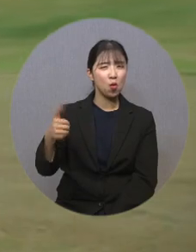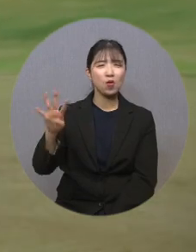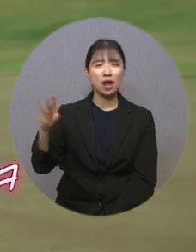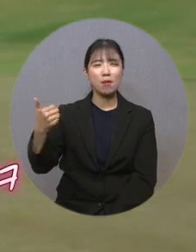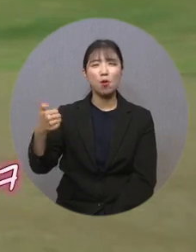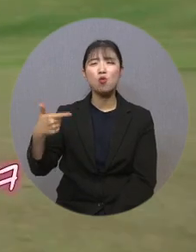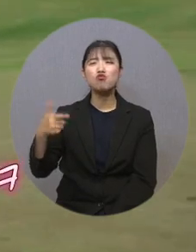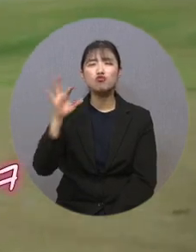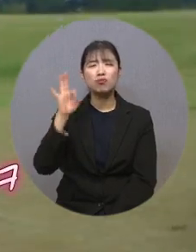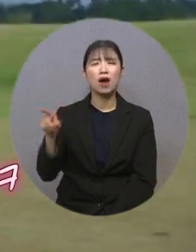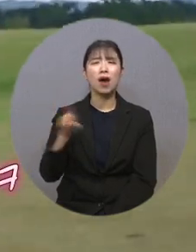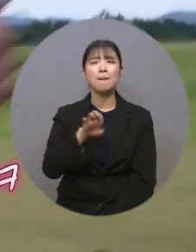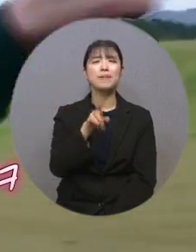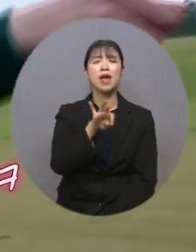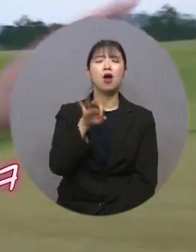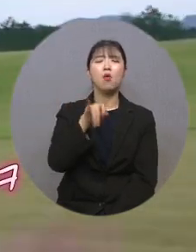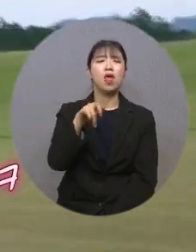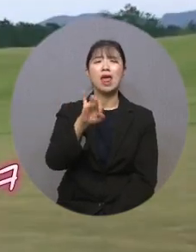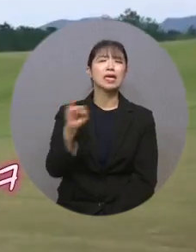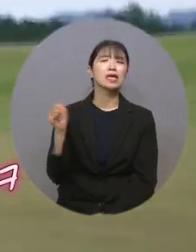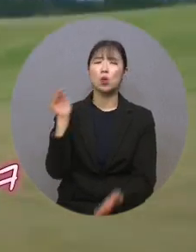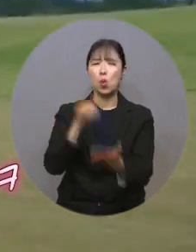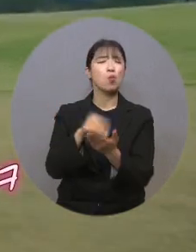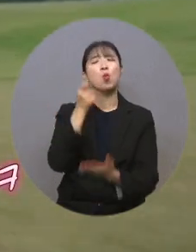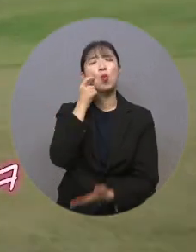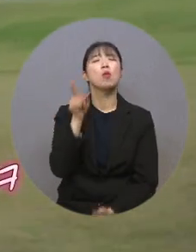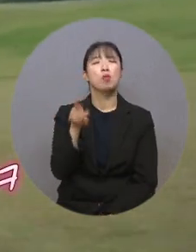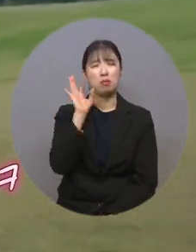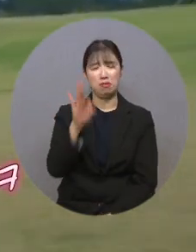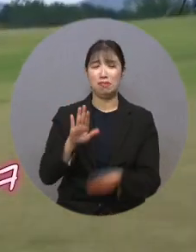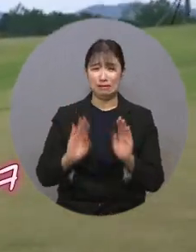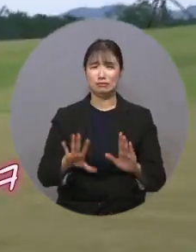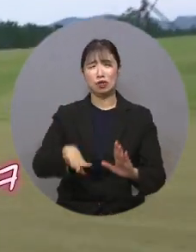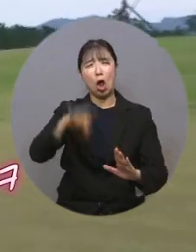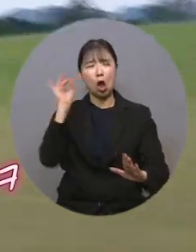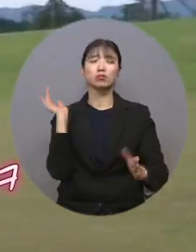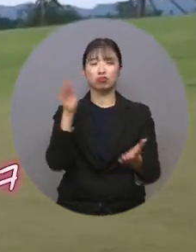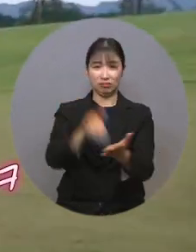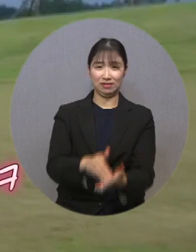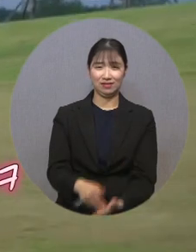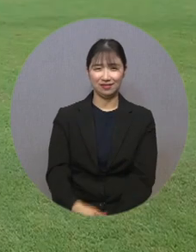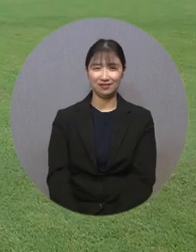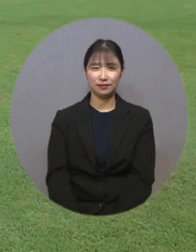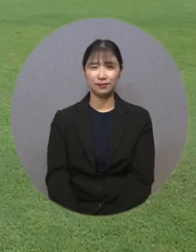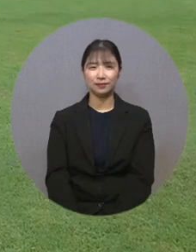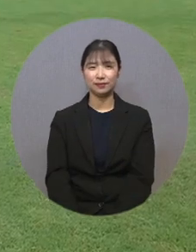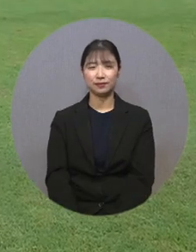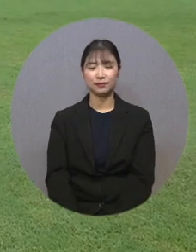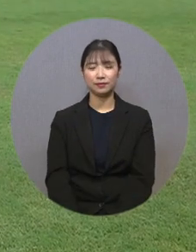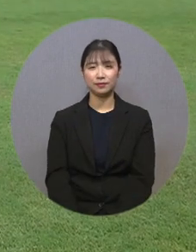봐. 페어웨이 안 오잖아. 네, 왔어요. 지금 드디어. 처음 들어왔어. 드디어 도착.